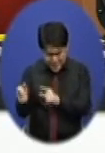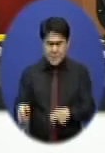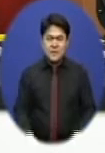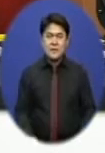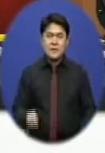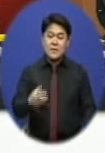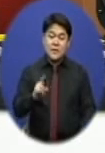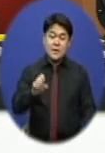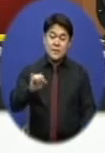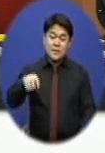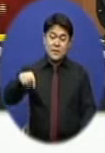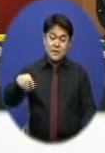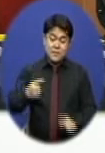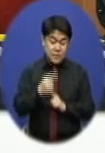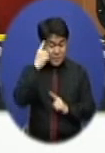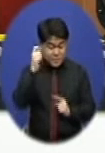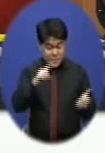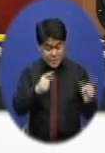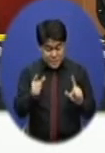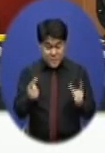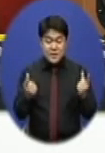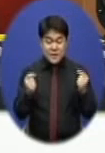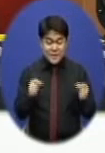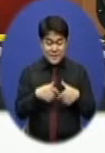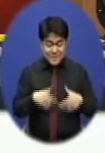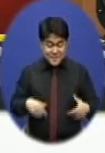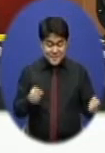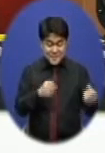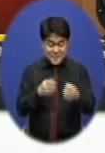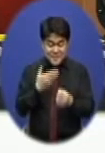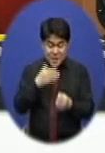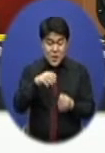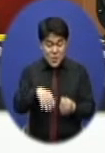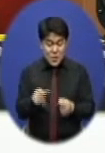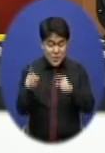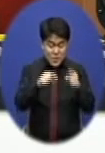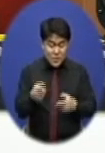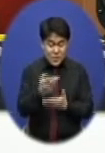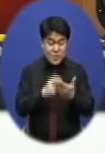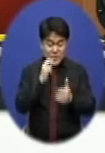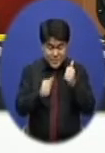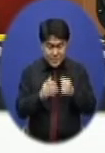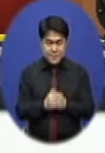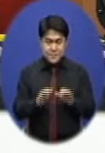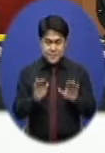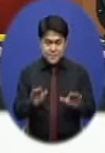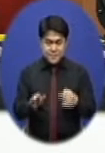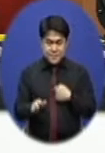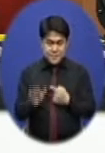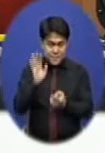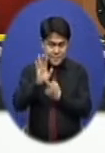또 에피소드, 또 네. 추억들 함께 풀어보는 시간들이 바로 전국 그렇습니다. 나눔 노래자랑이에요. 저는요, 실시간으로